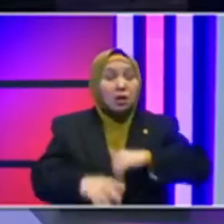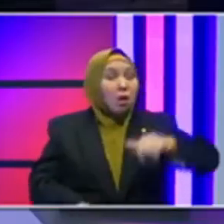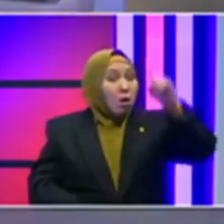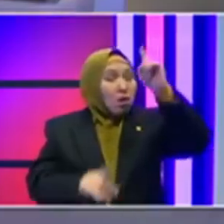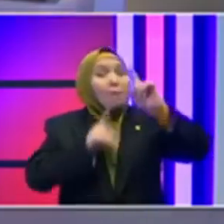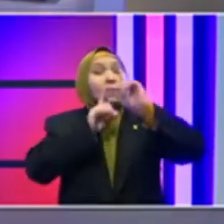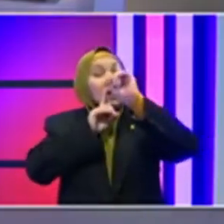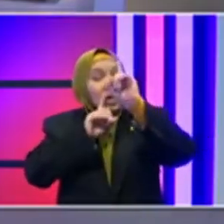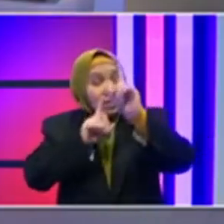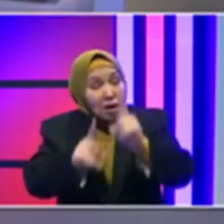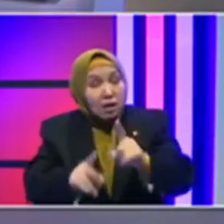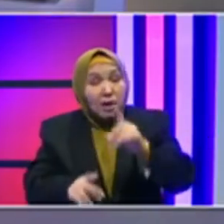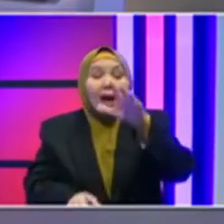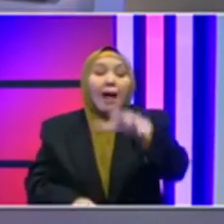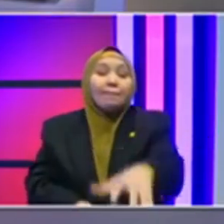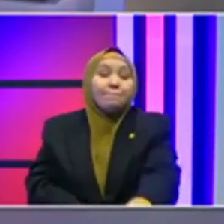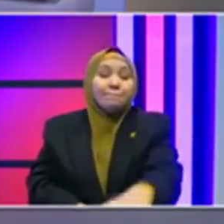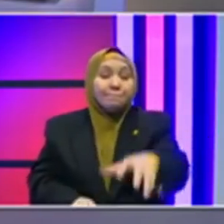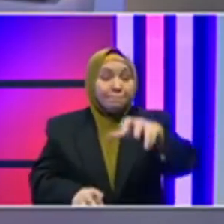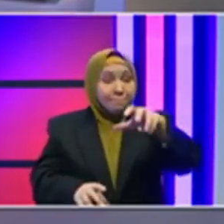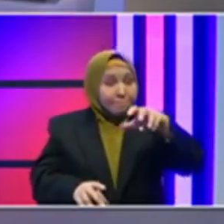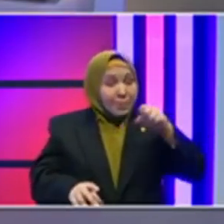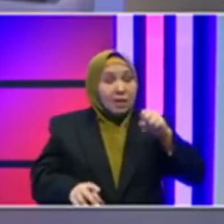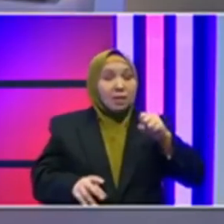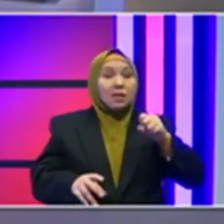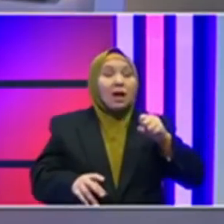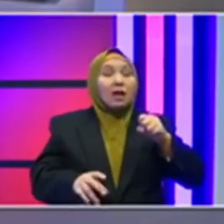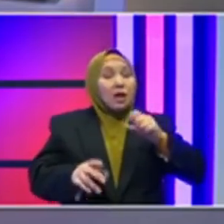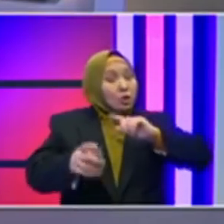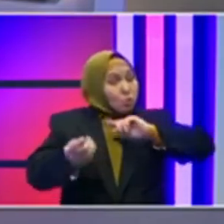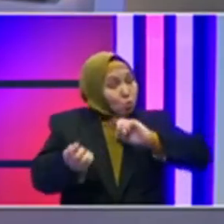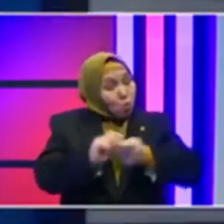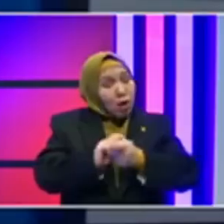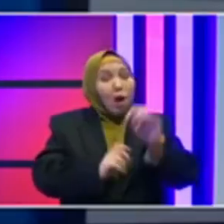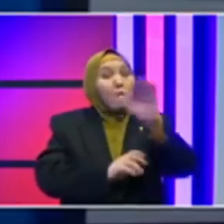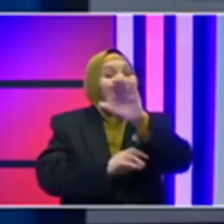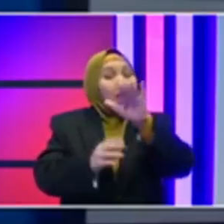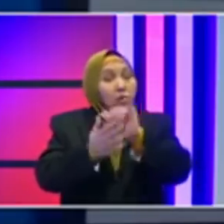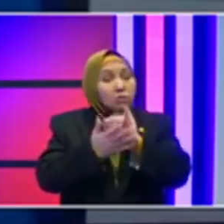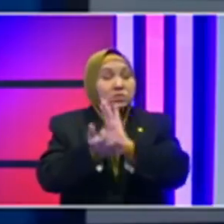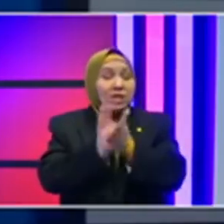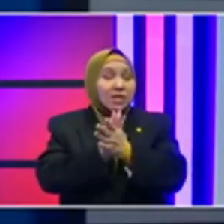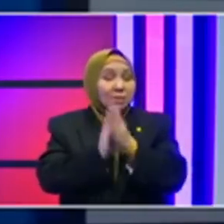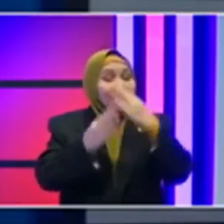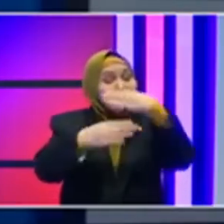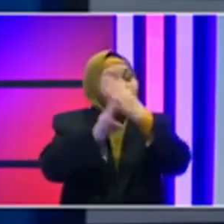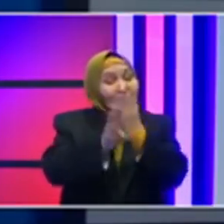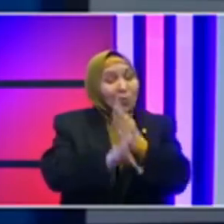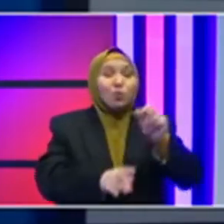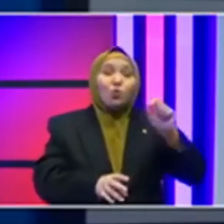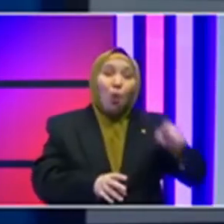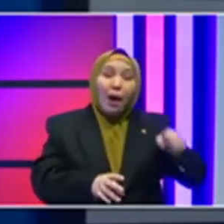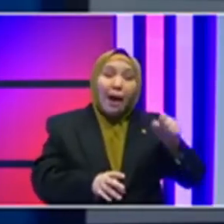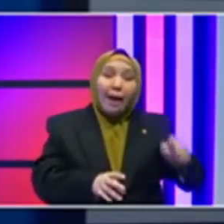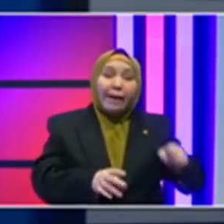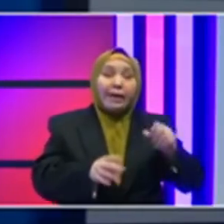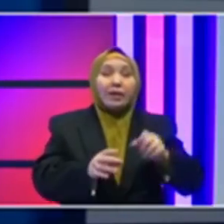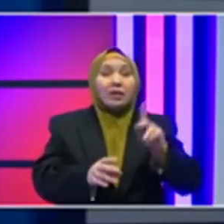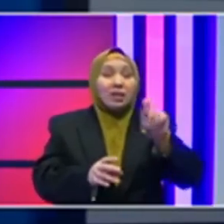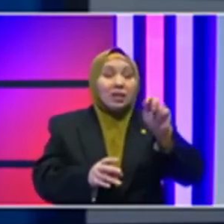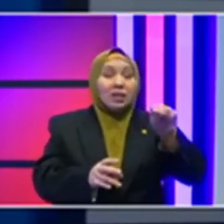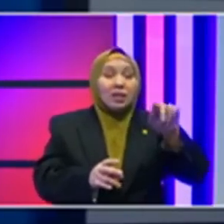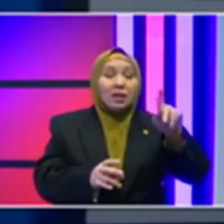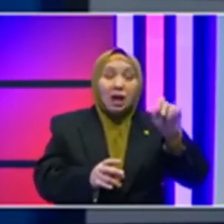perintahkan untuk mengambilnya maka kembalilah ular tadi kepada tongkat semula mana Kalau